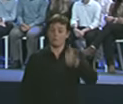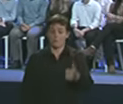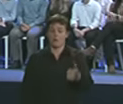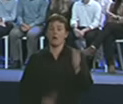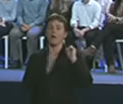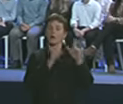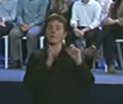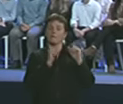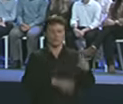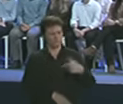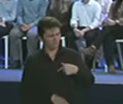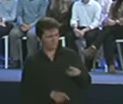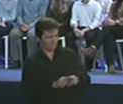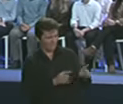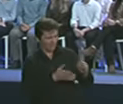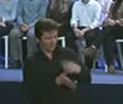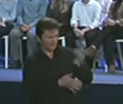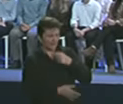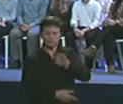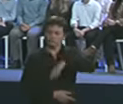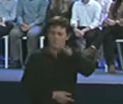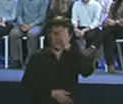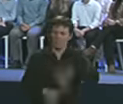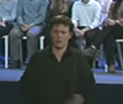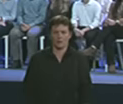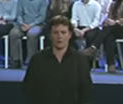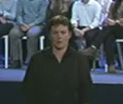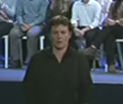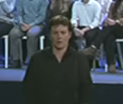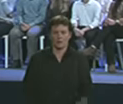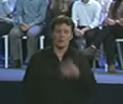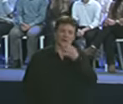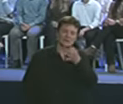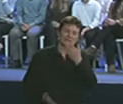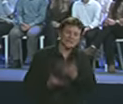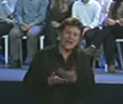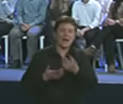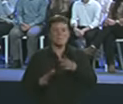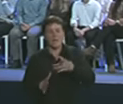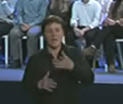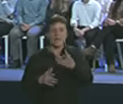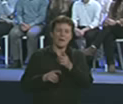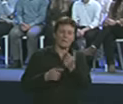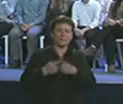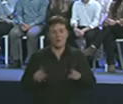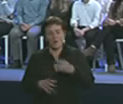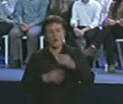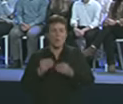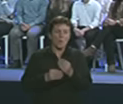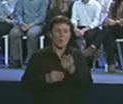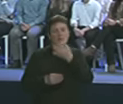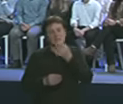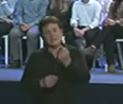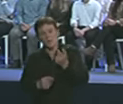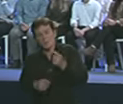interview, on n'avait pas compris. C'était ça, mais ce n'était pas tout à fait ça, à moins que ça soit un peu ça,